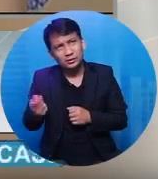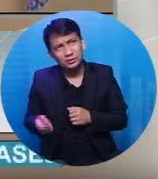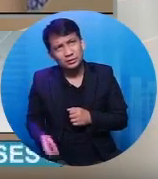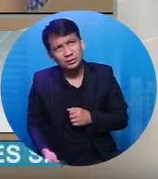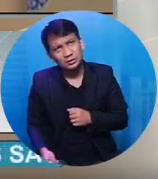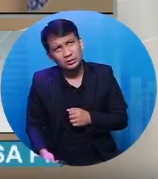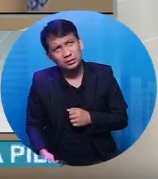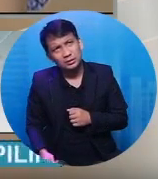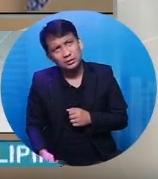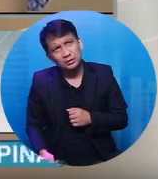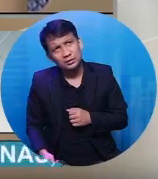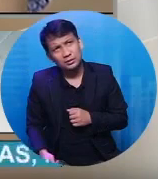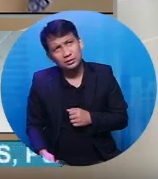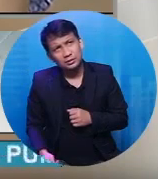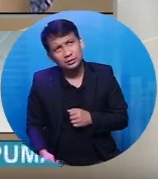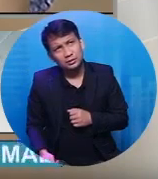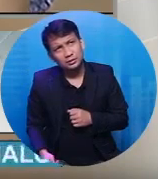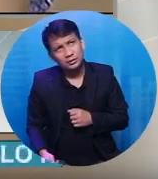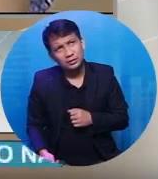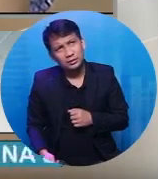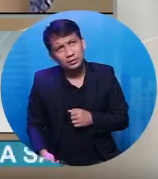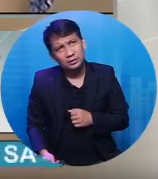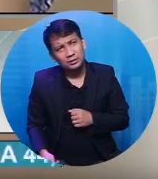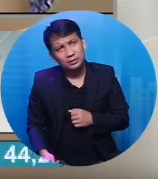Wala naman kasama si madam, ano?